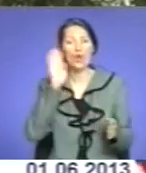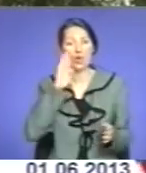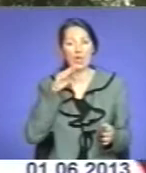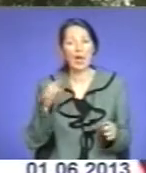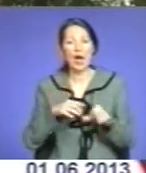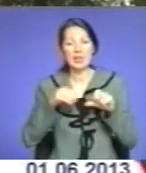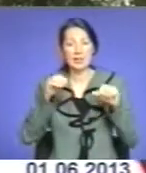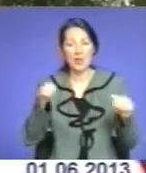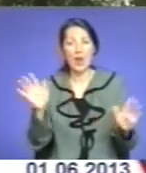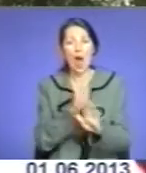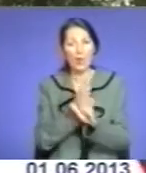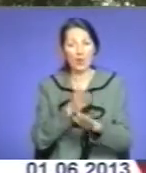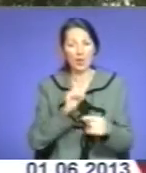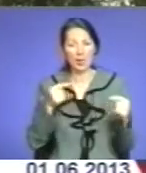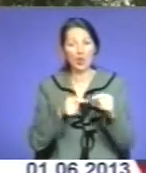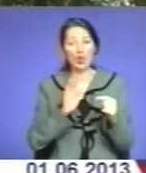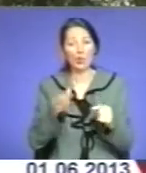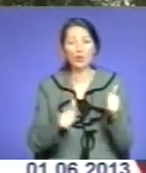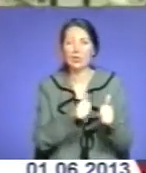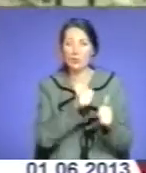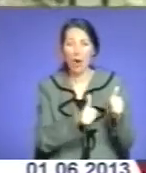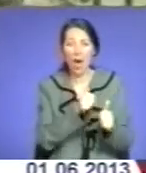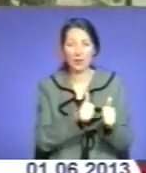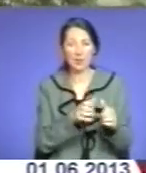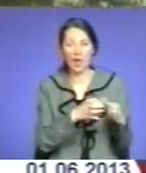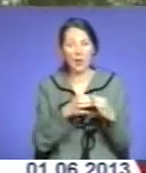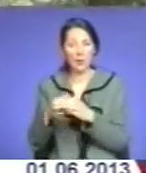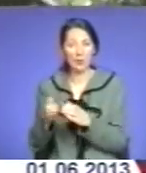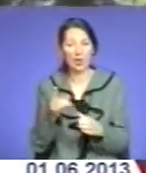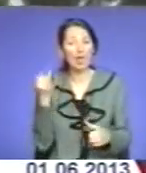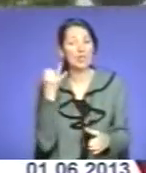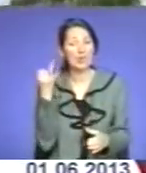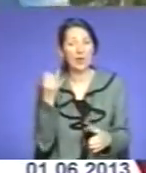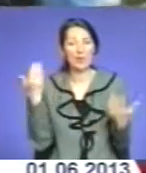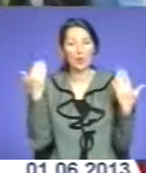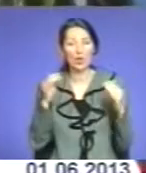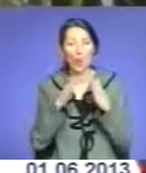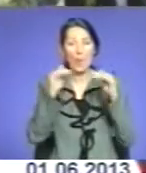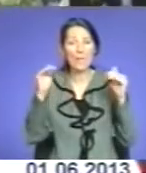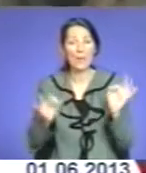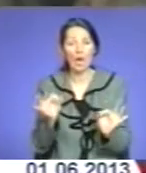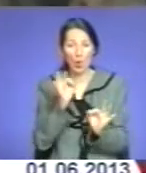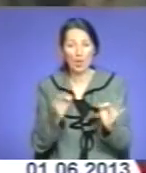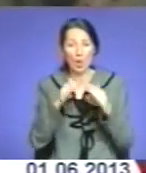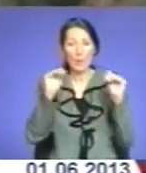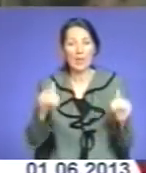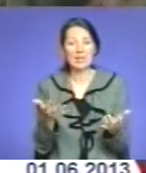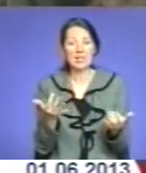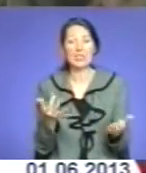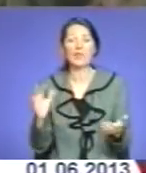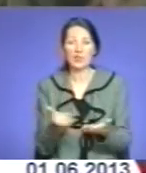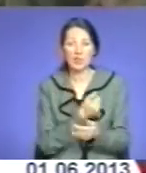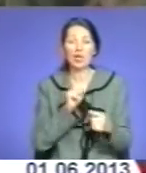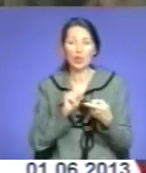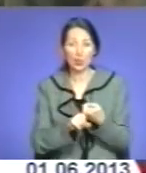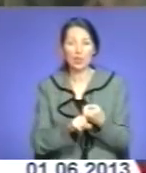повітря. Відповідно, будуть вони між собою змагатися. Хто зацікавився відпочинком на природі у пластовому таборі, ще встигне долучитися.